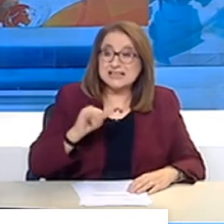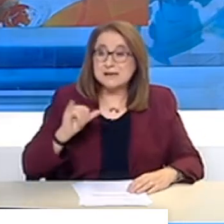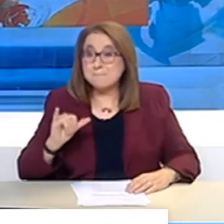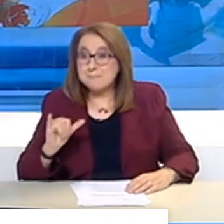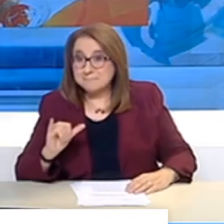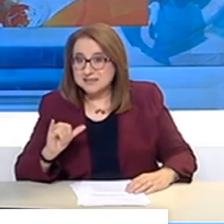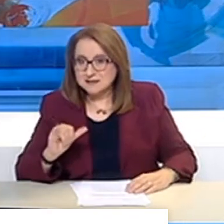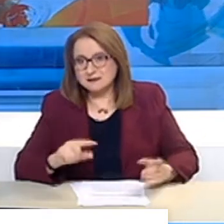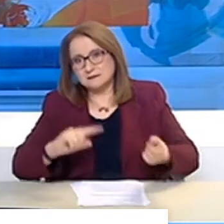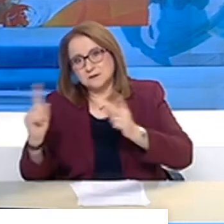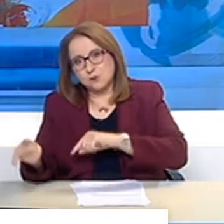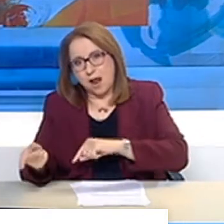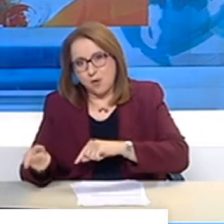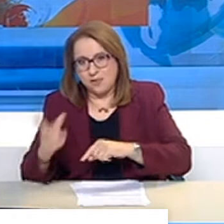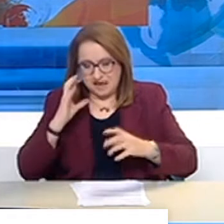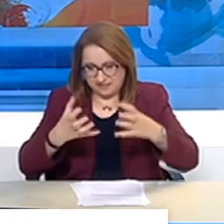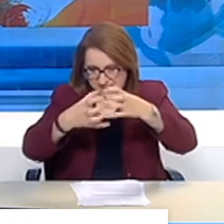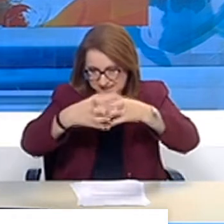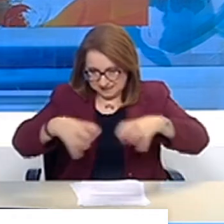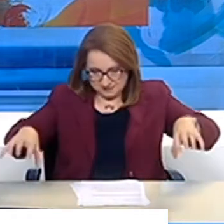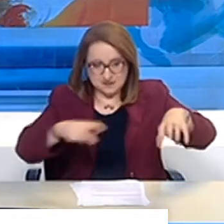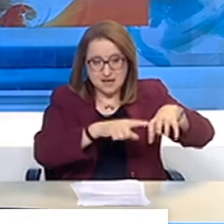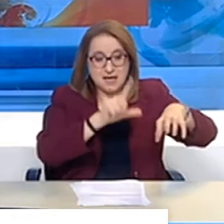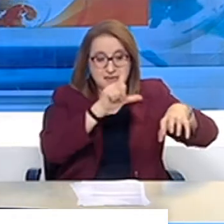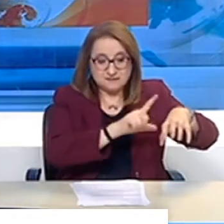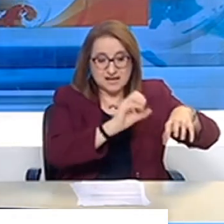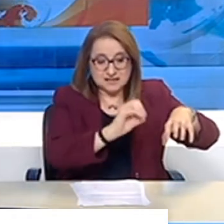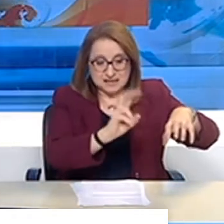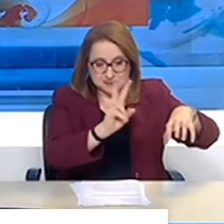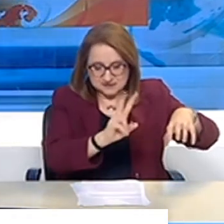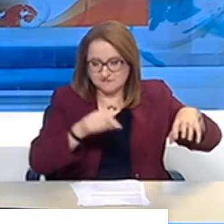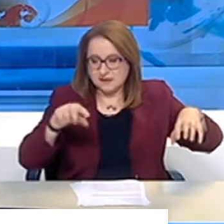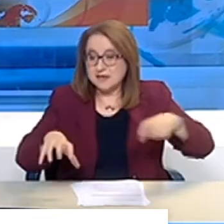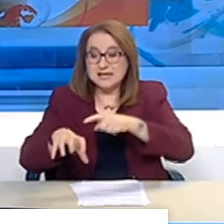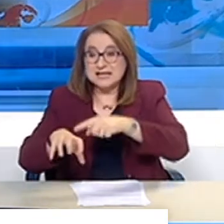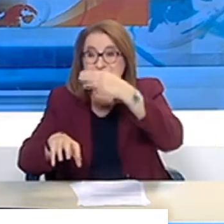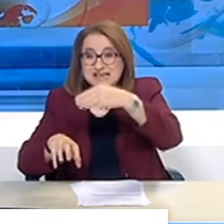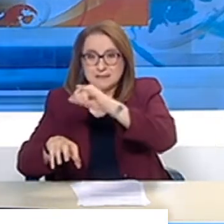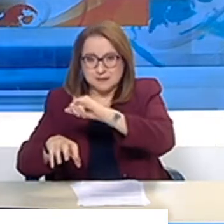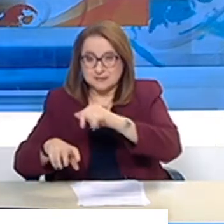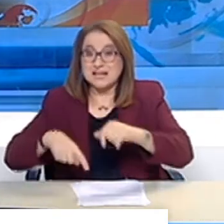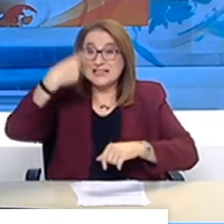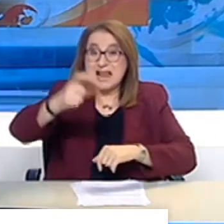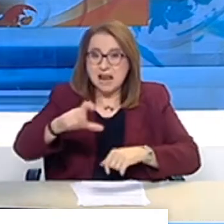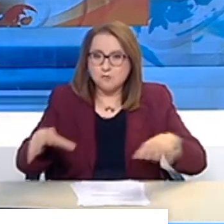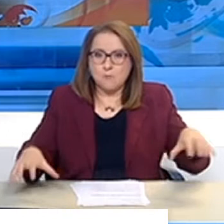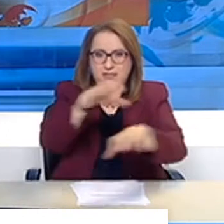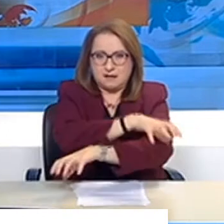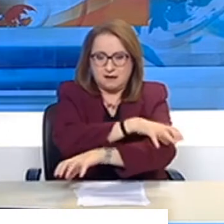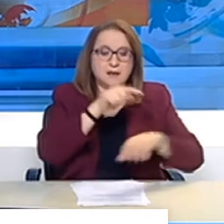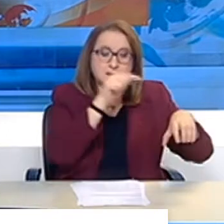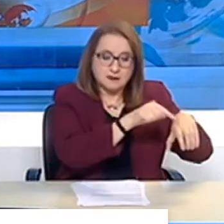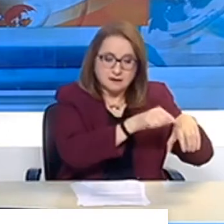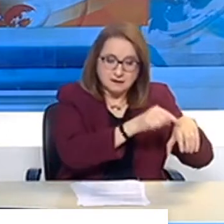ενώ την επόμενη εβδομάδα θα γίνεται το αντίστροφο. Τα ολιγομελή τμήματα, έως 15 άτομα, θα μπορούν να λειτουργούν